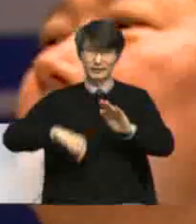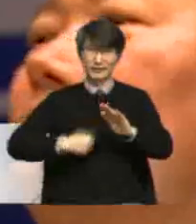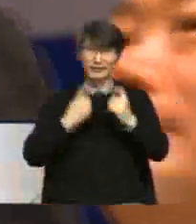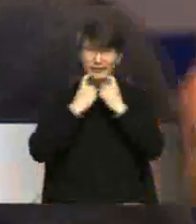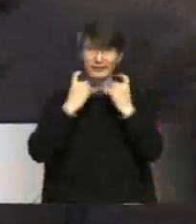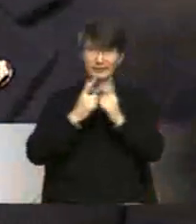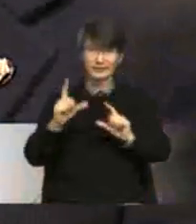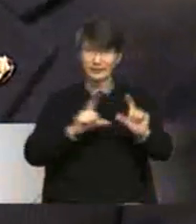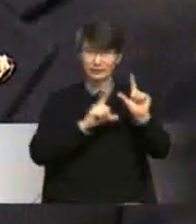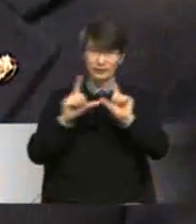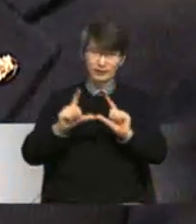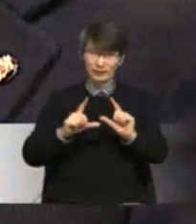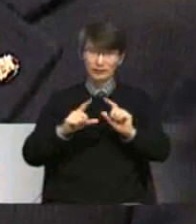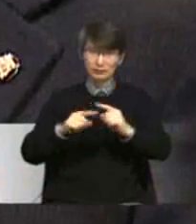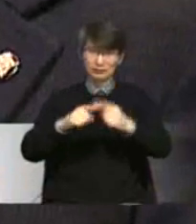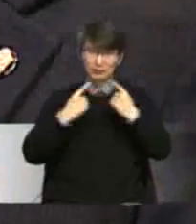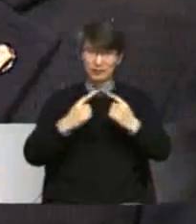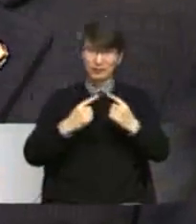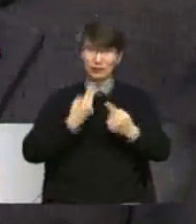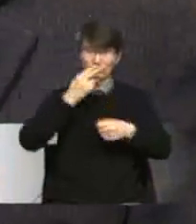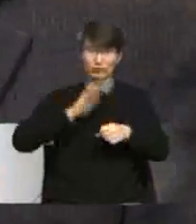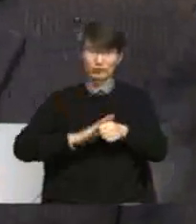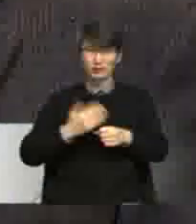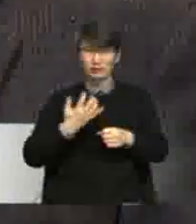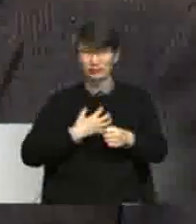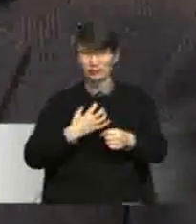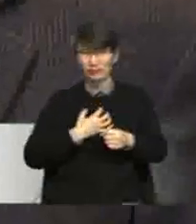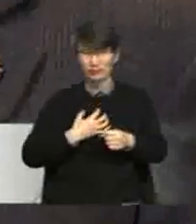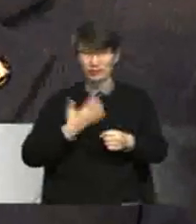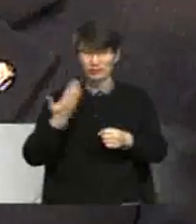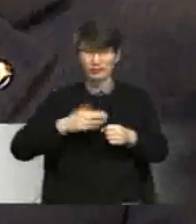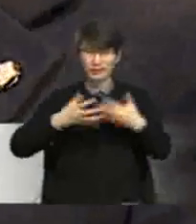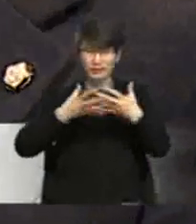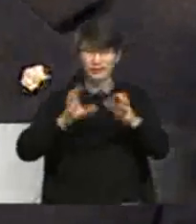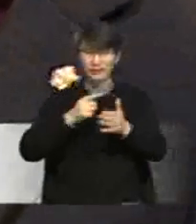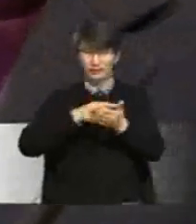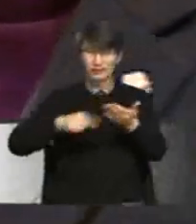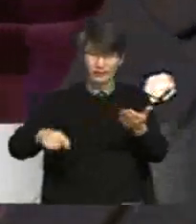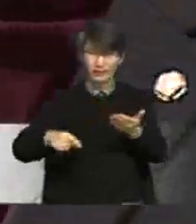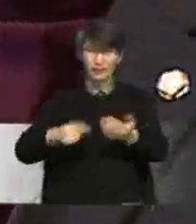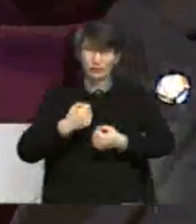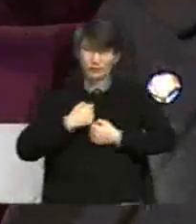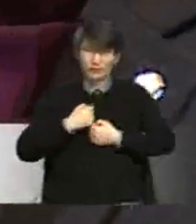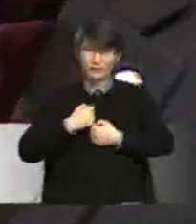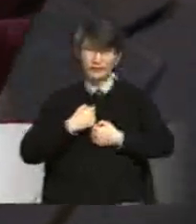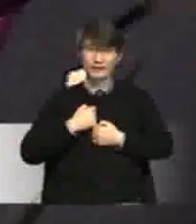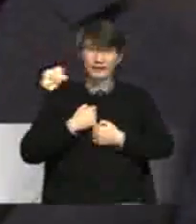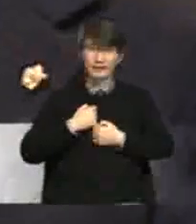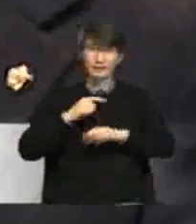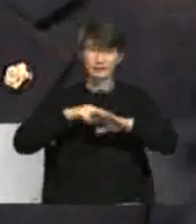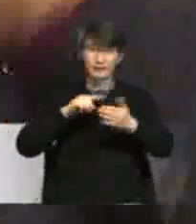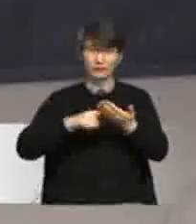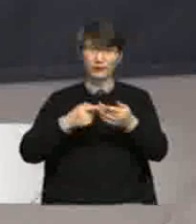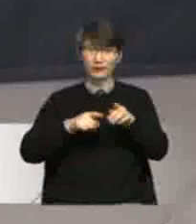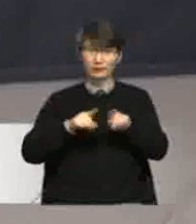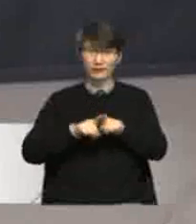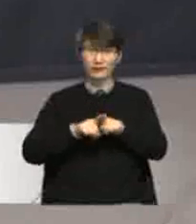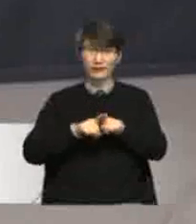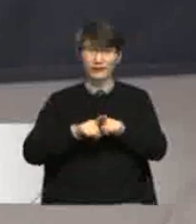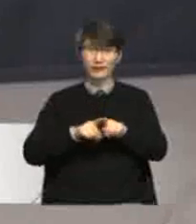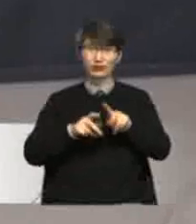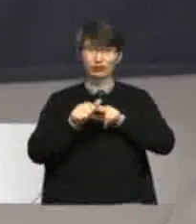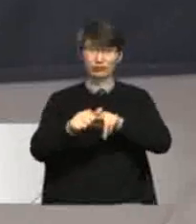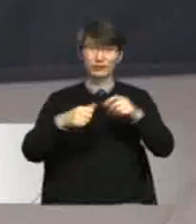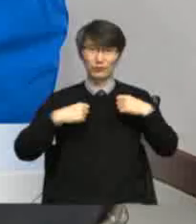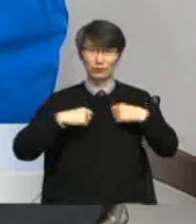자신의 사생활 논란 이 억울하고 속상하지만 작은 놀라 조차 당에 누를 끼칠 수 있다며 심경과 함께 불출마 결정